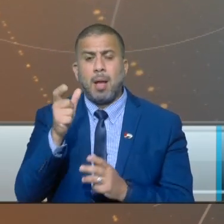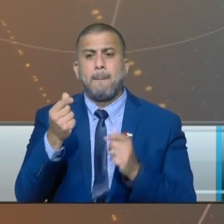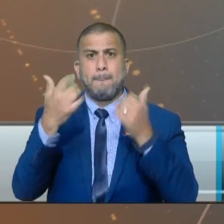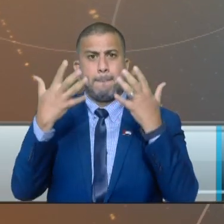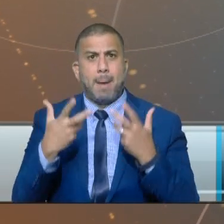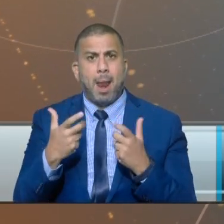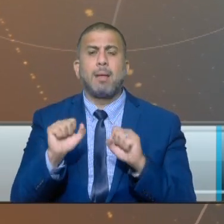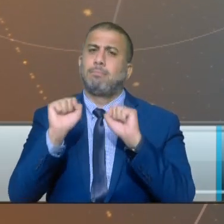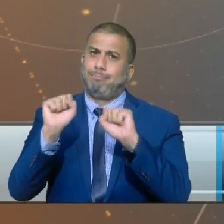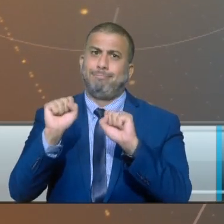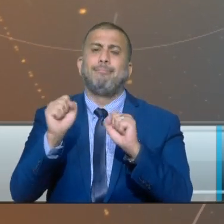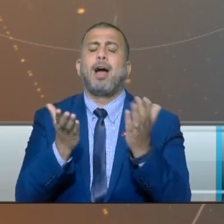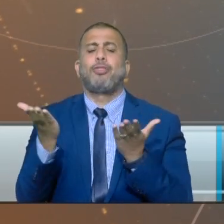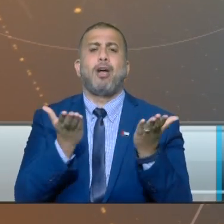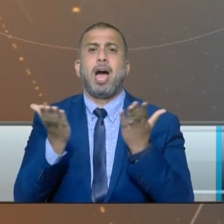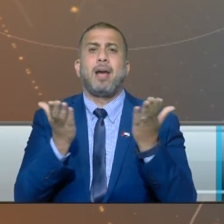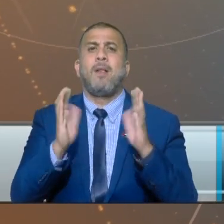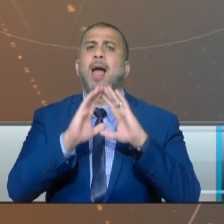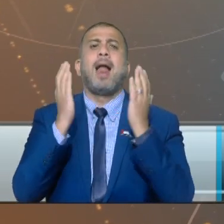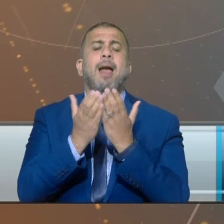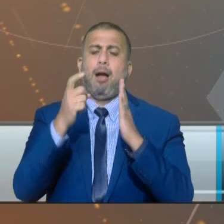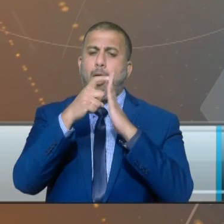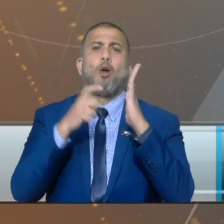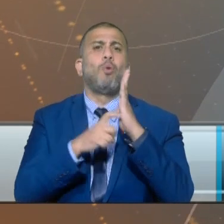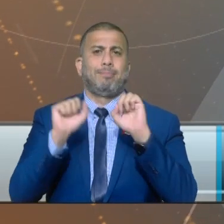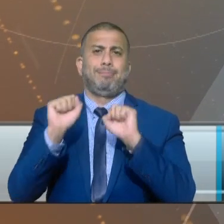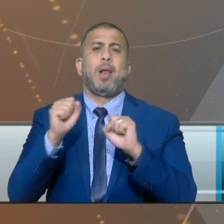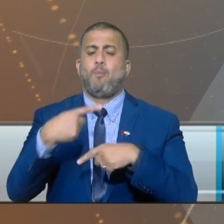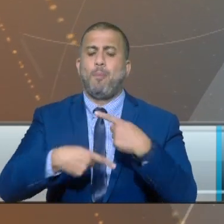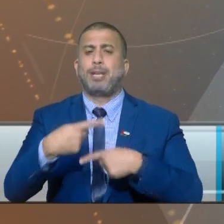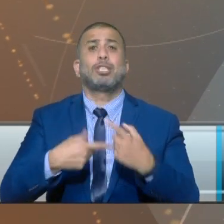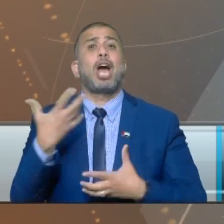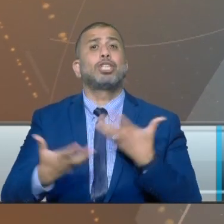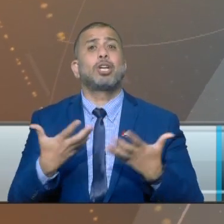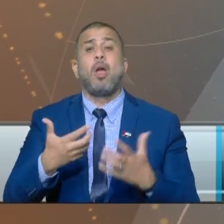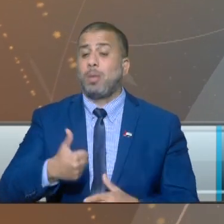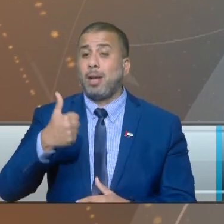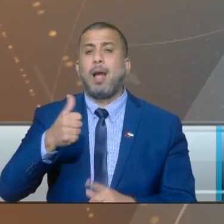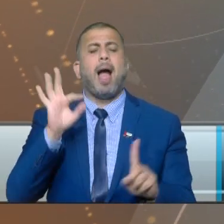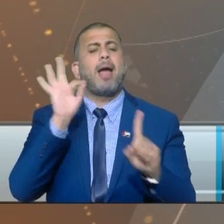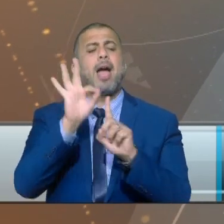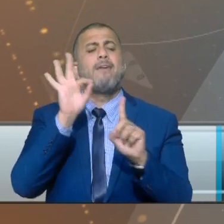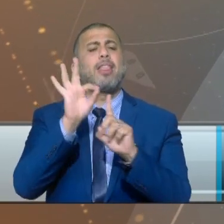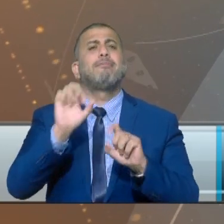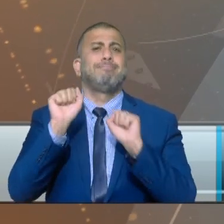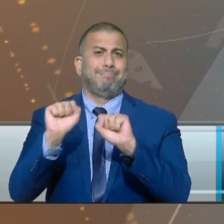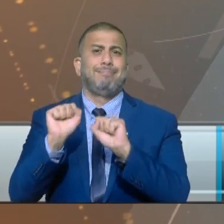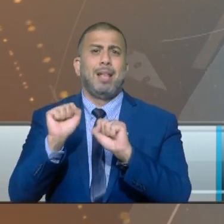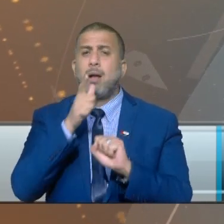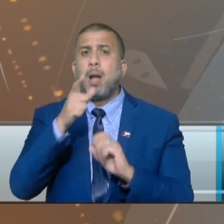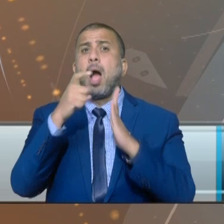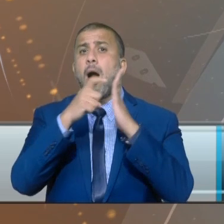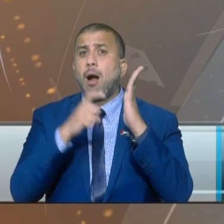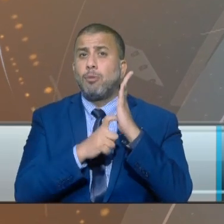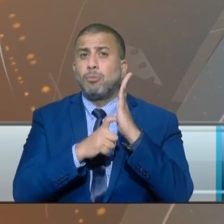الاعتباريه والاستقلال المالي والاداري والاهليه القانونيه لممارسه انشطتها وتحقيق اغراضها